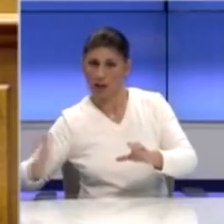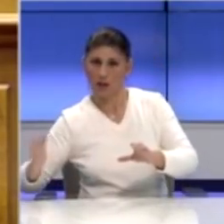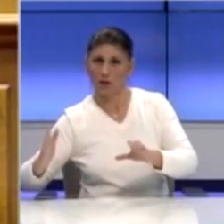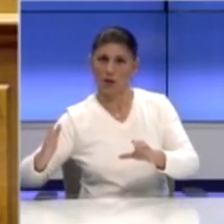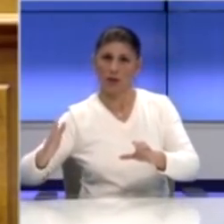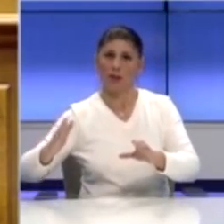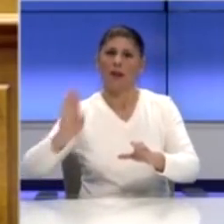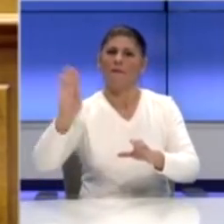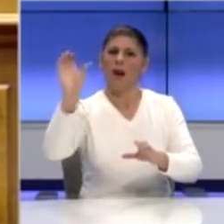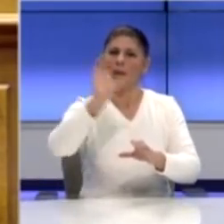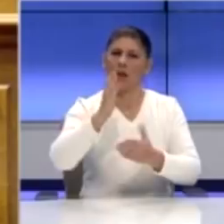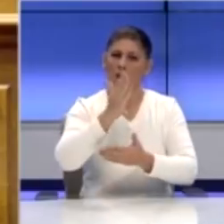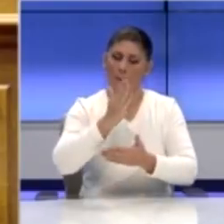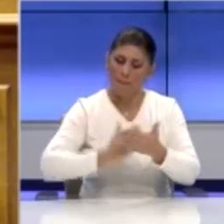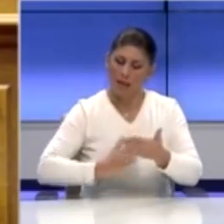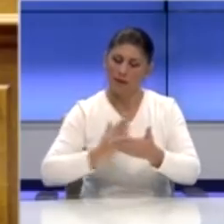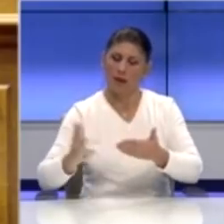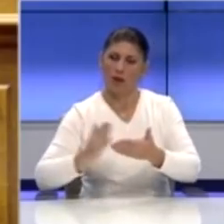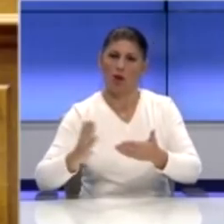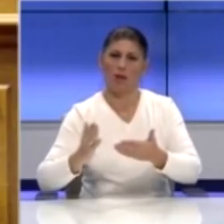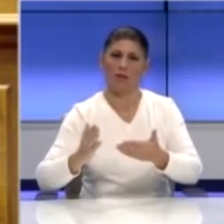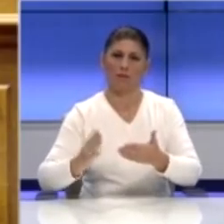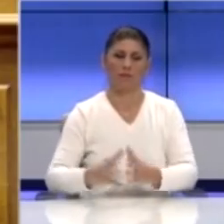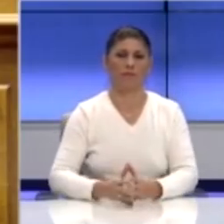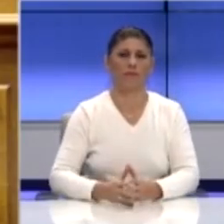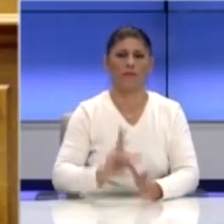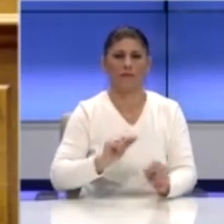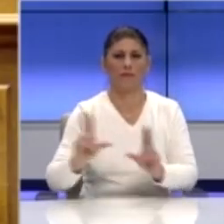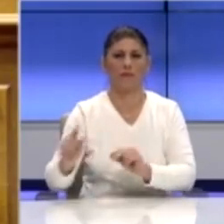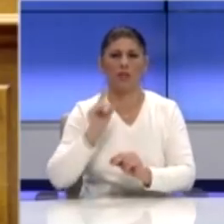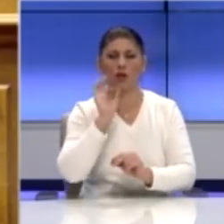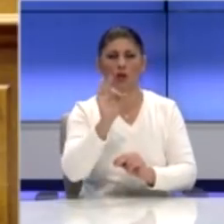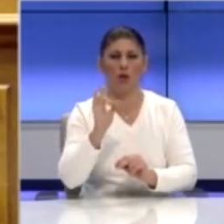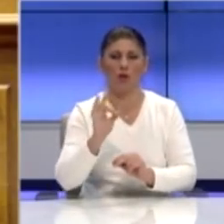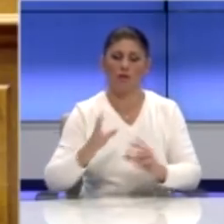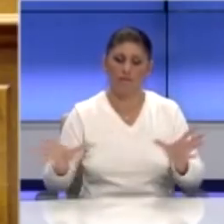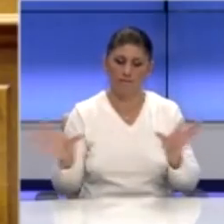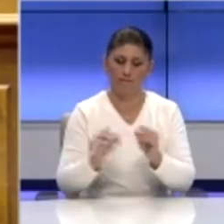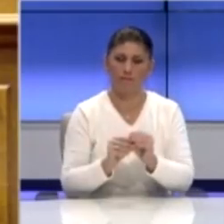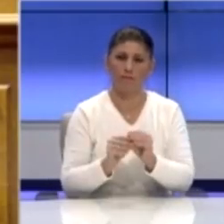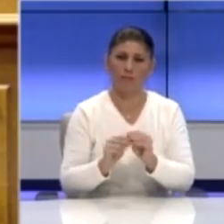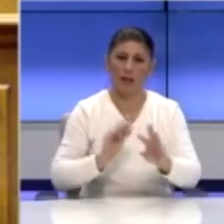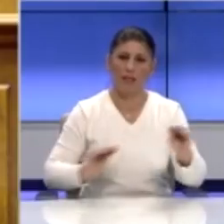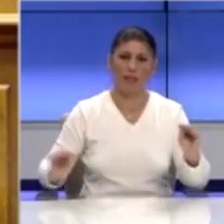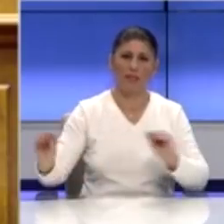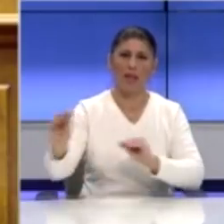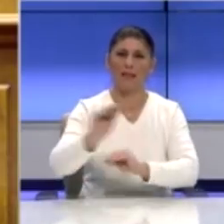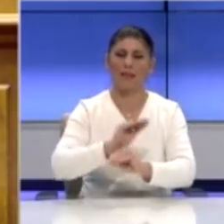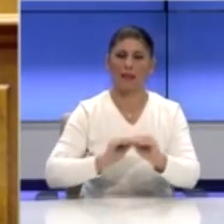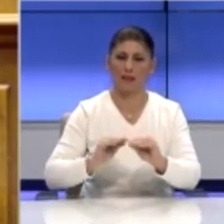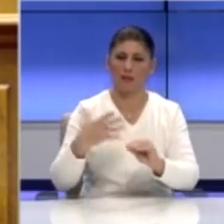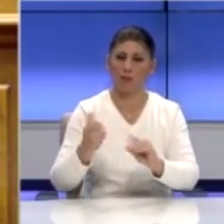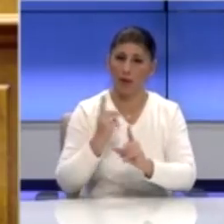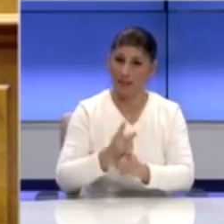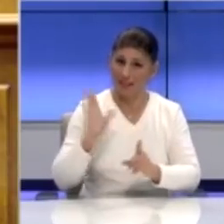των Βαλκανίων, της Μέσης Ανατολής. Τον ίδιο στόχο υπηρετούν συνολικά και η δομή, η διάταξη των ελληνικών ενόπλων δυνάμεων